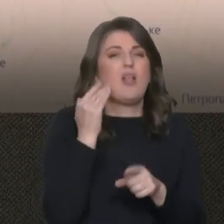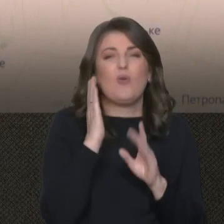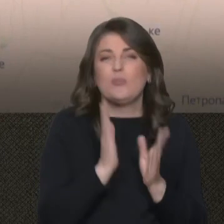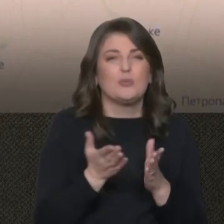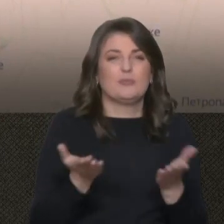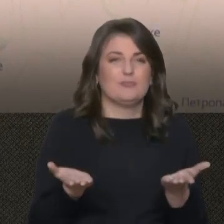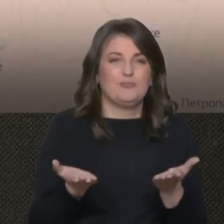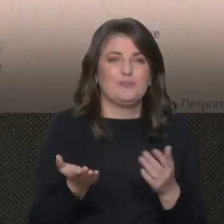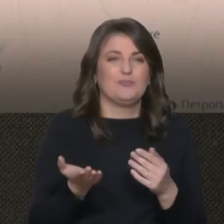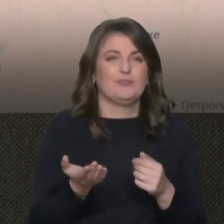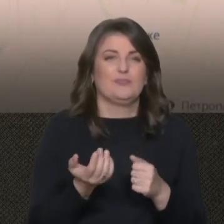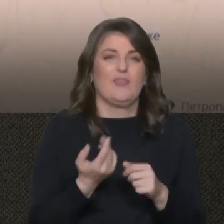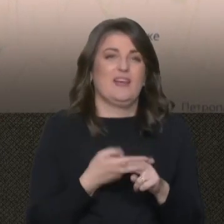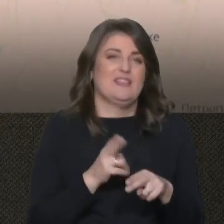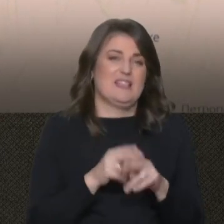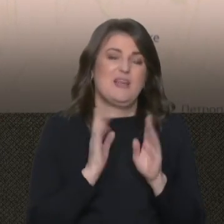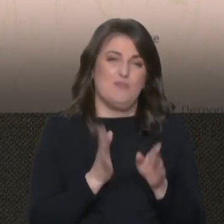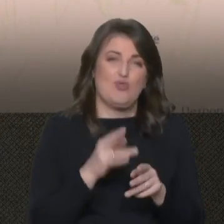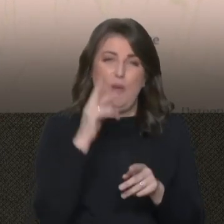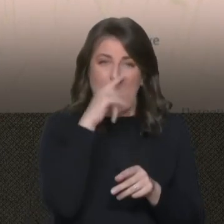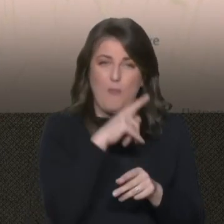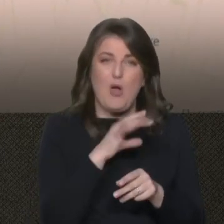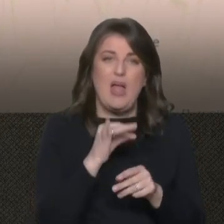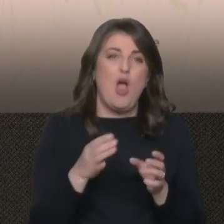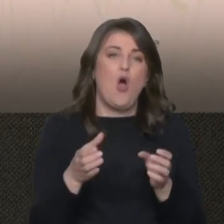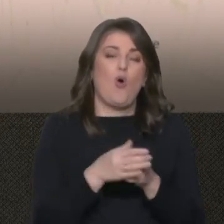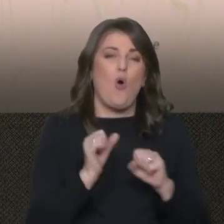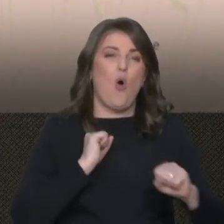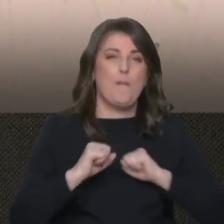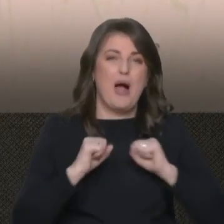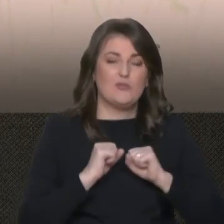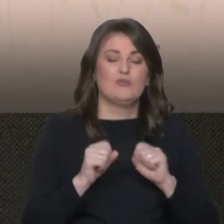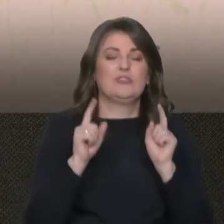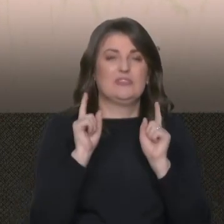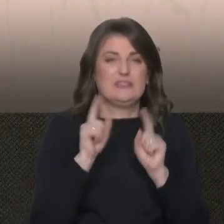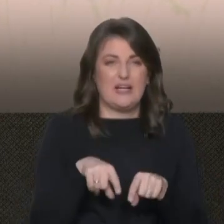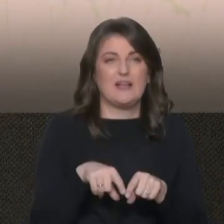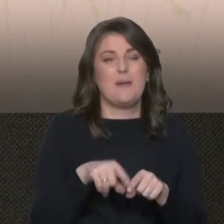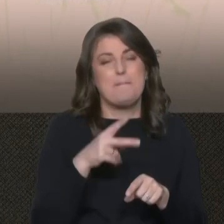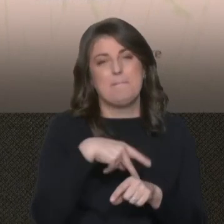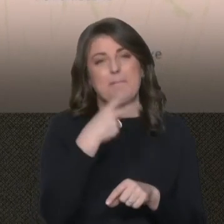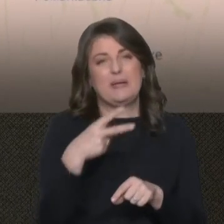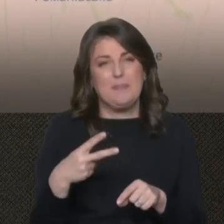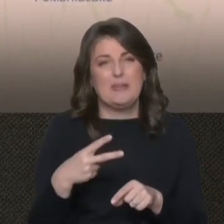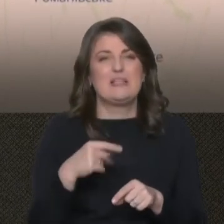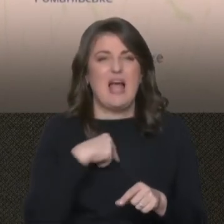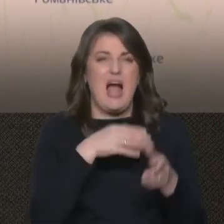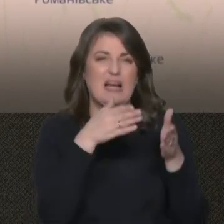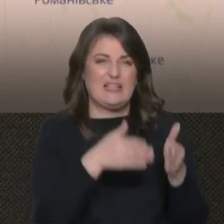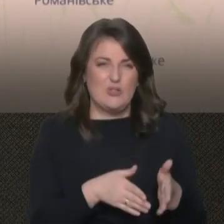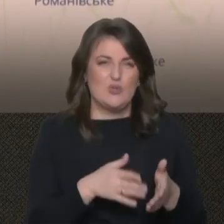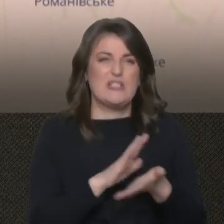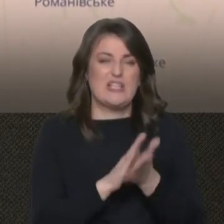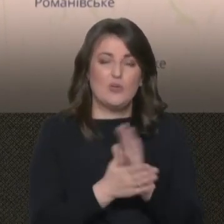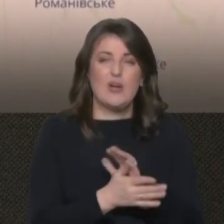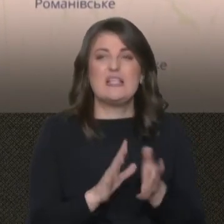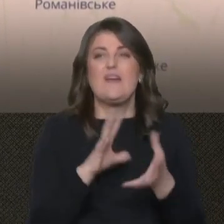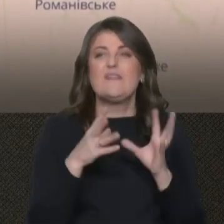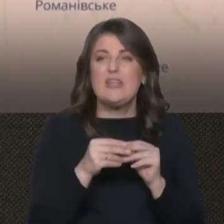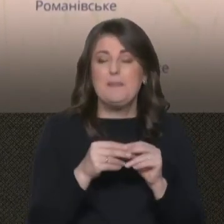буде, це буде помилкою, і командувач так і приблизно і характеризує ситуацію.